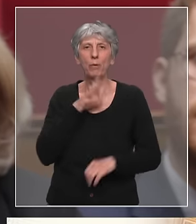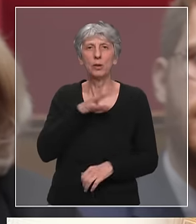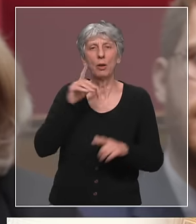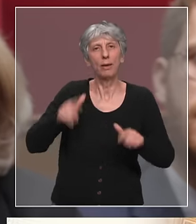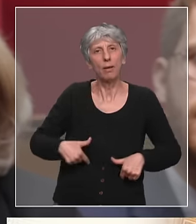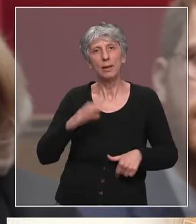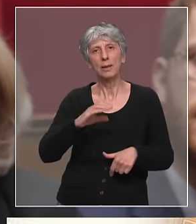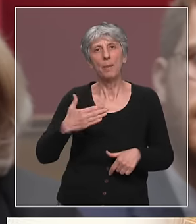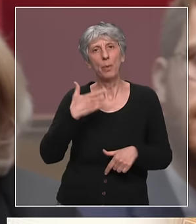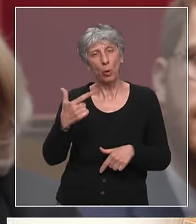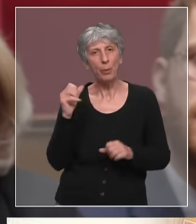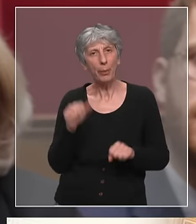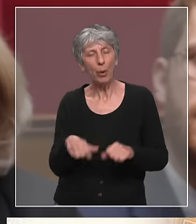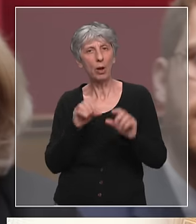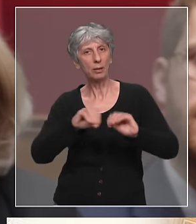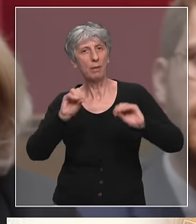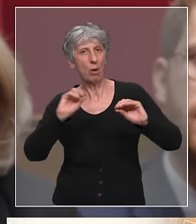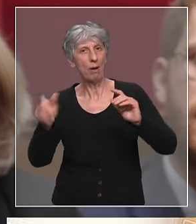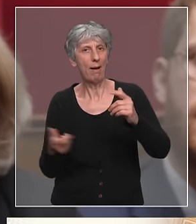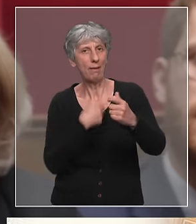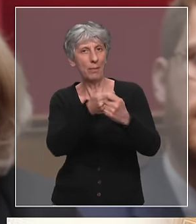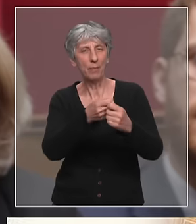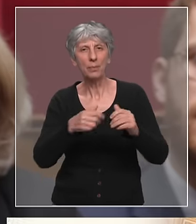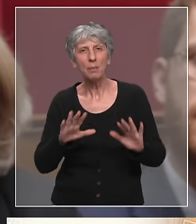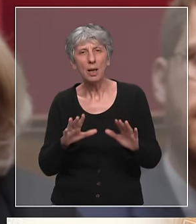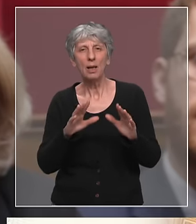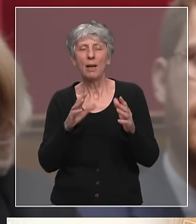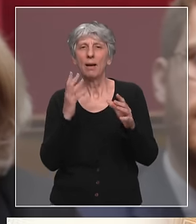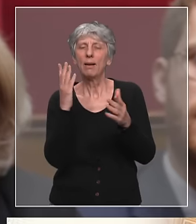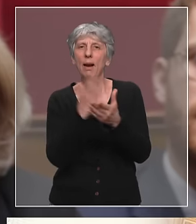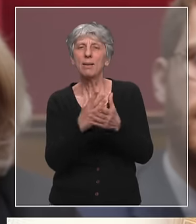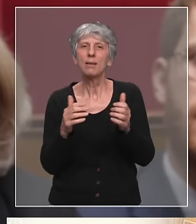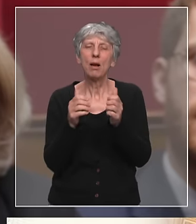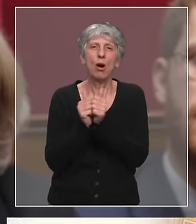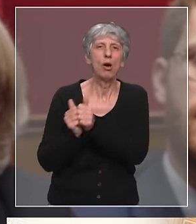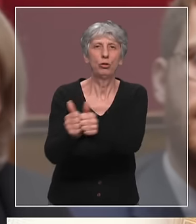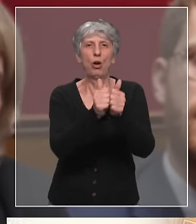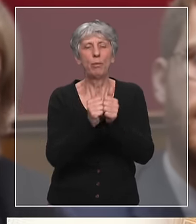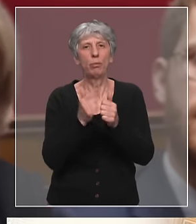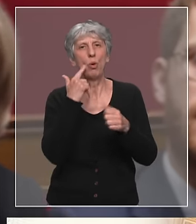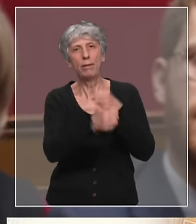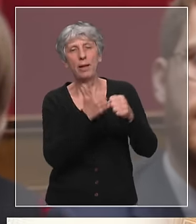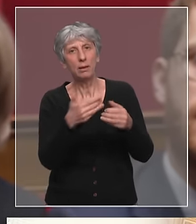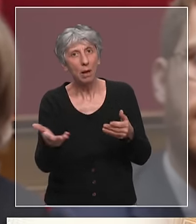CM2, pour adapter les enseignements. Pour autant, le temps en classe entière tout au long de l'année sont aussi des temps à privilégier pour créer de l'émulation au travers de